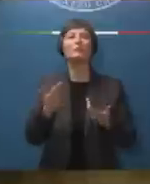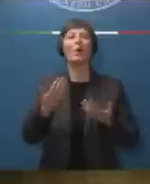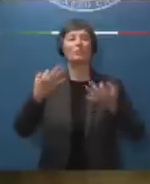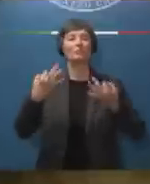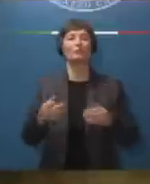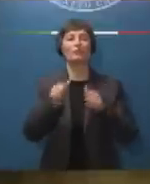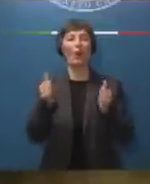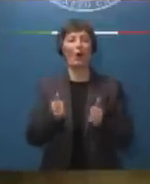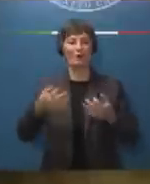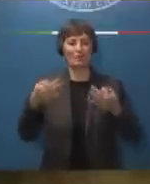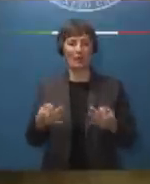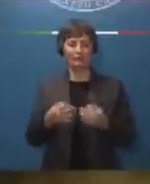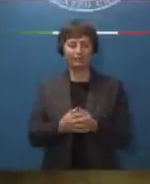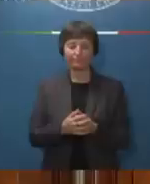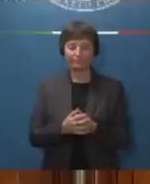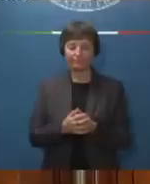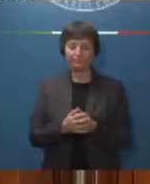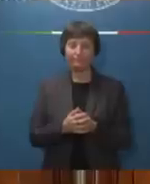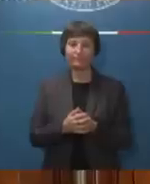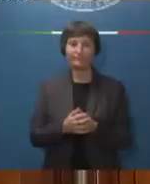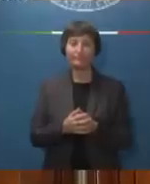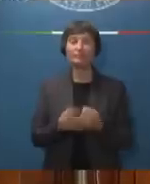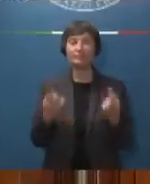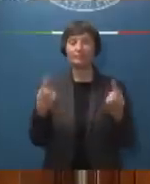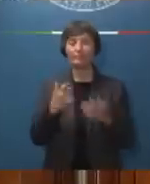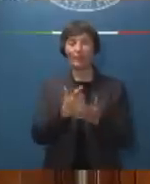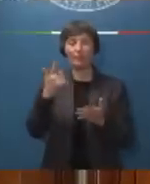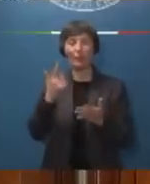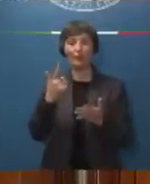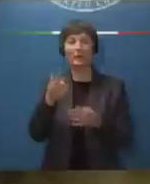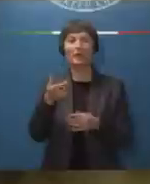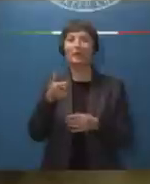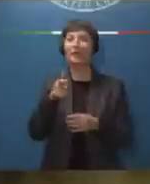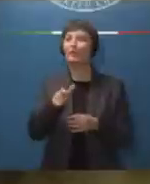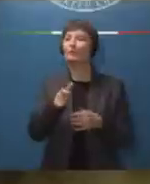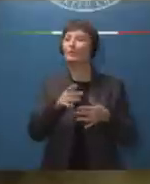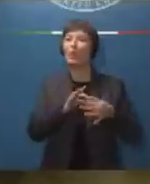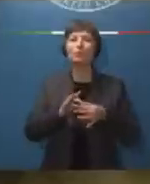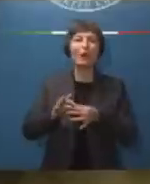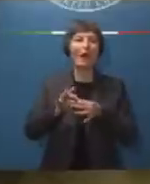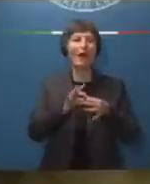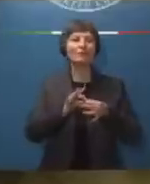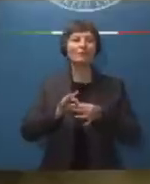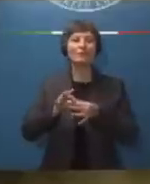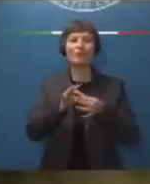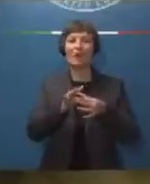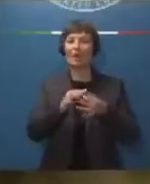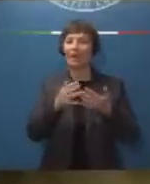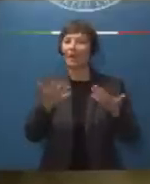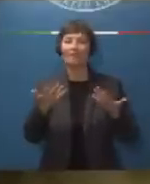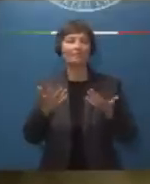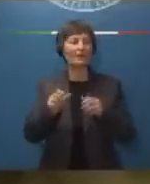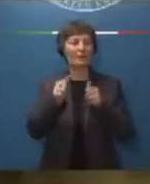questo sarebbe questo è importante perché alla pace non si può arrivare con nessuna opzione di